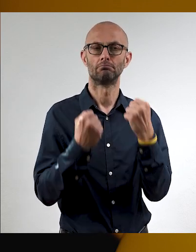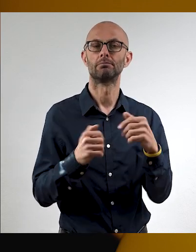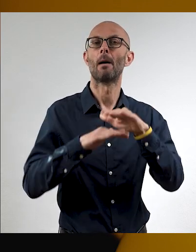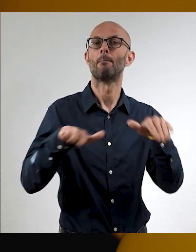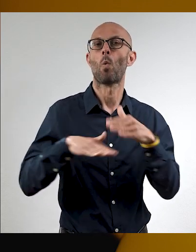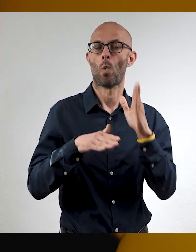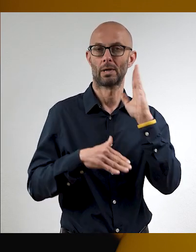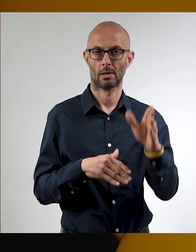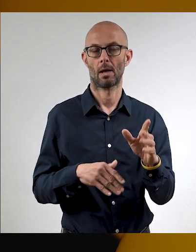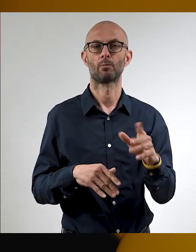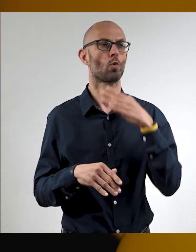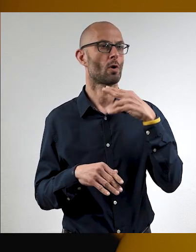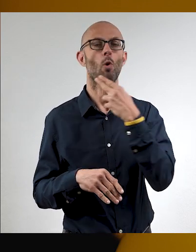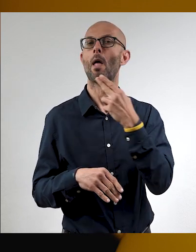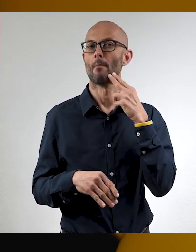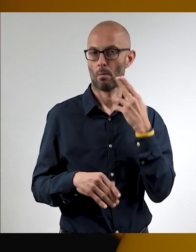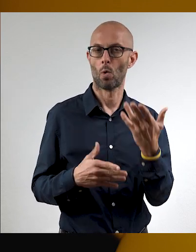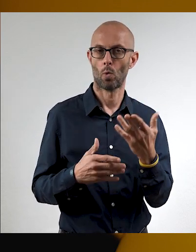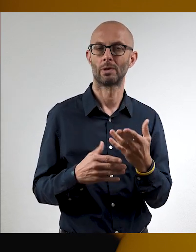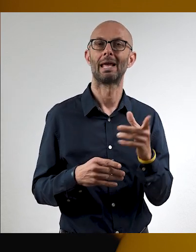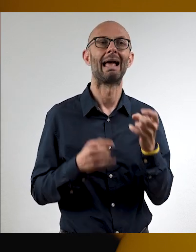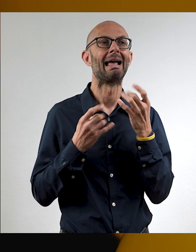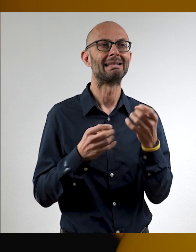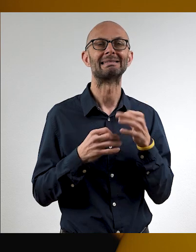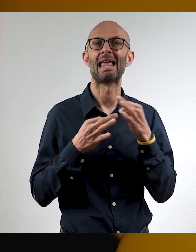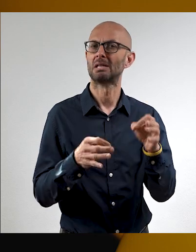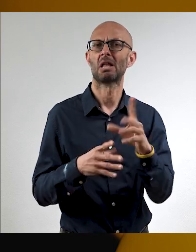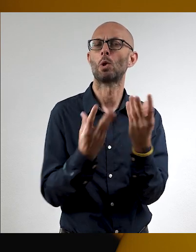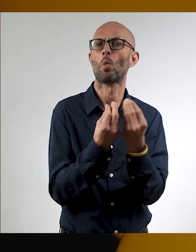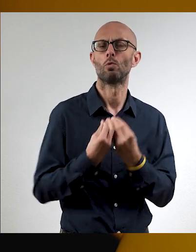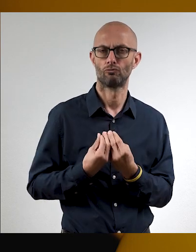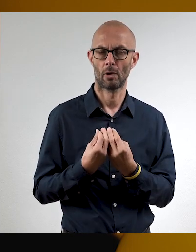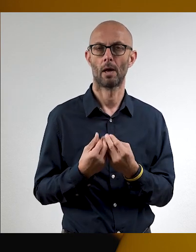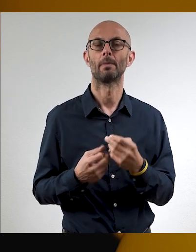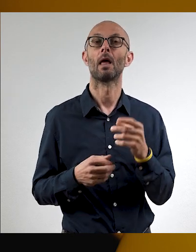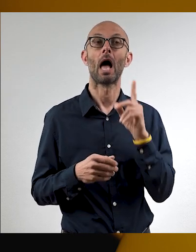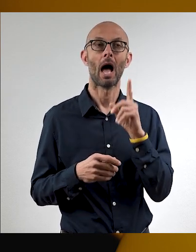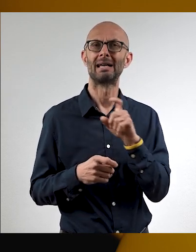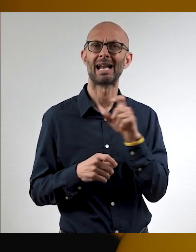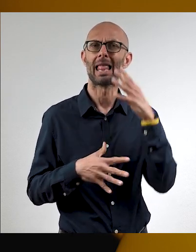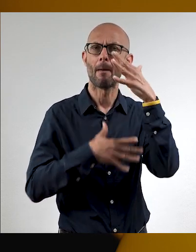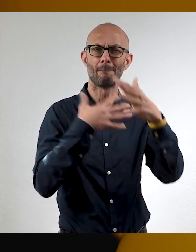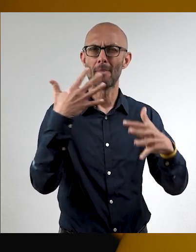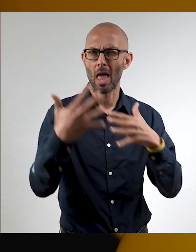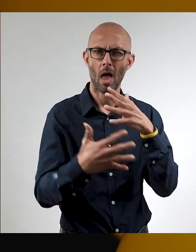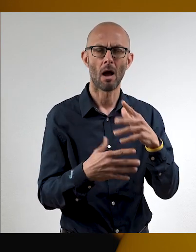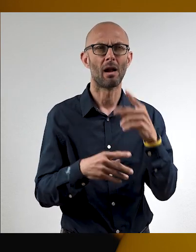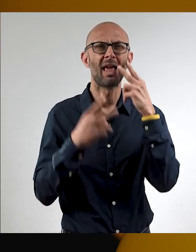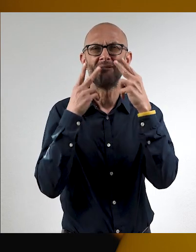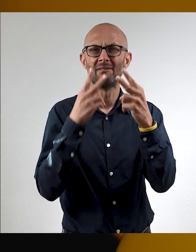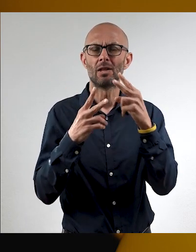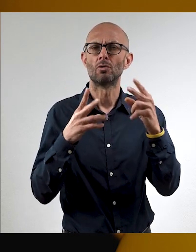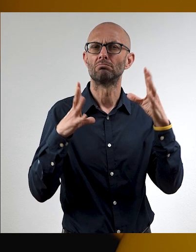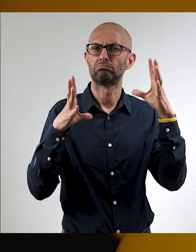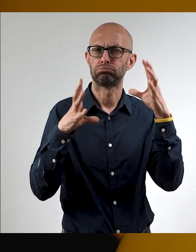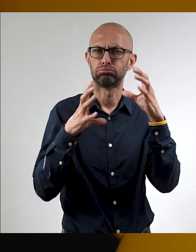morje. Je sobota popoldne, na cesti ni pretirane gneče, se pa zaradi megle vidnost kar dokaj